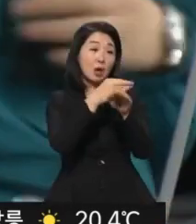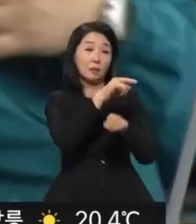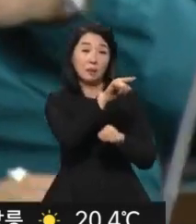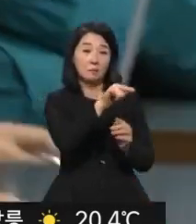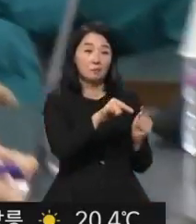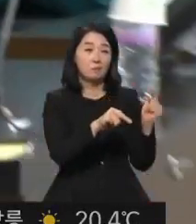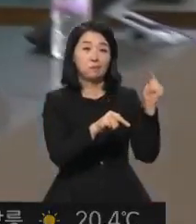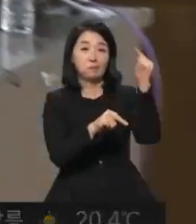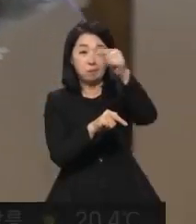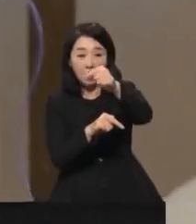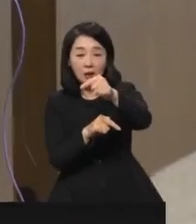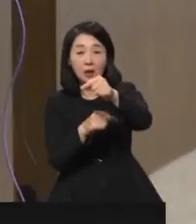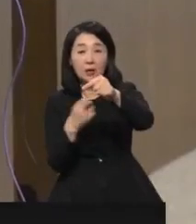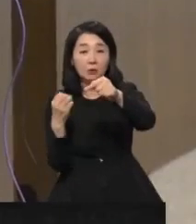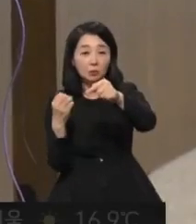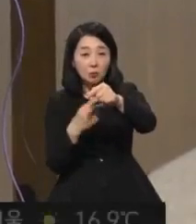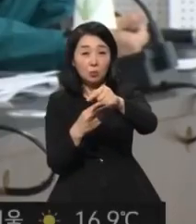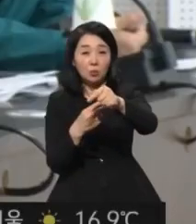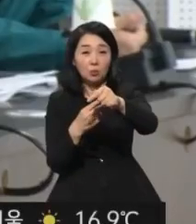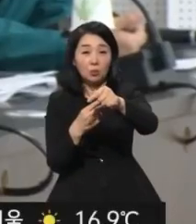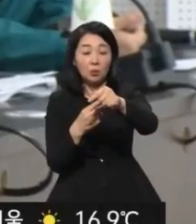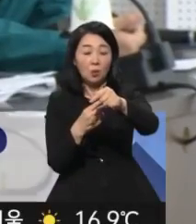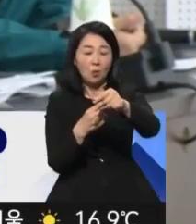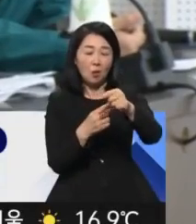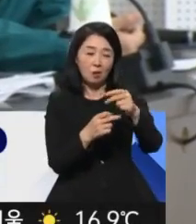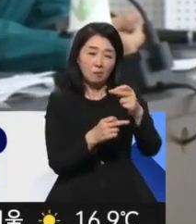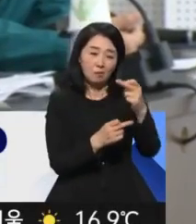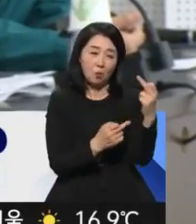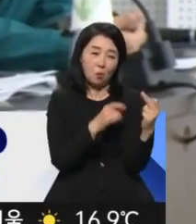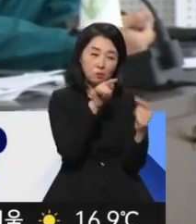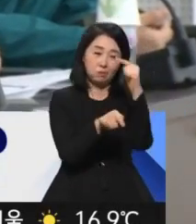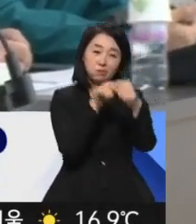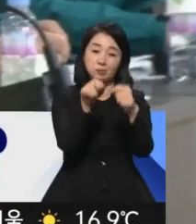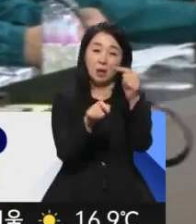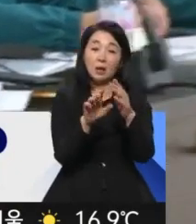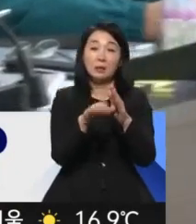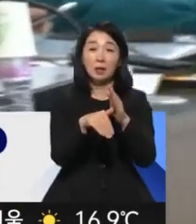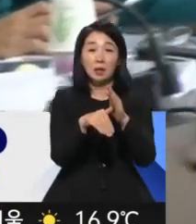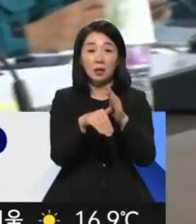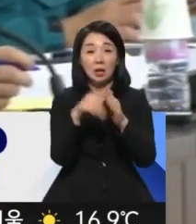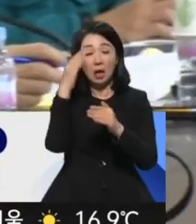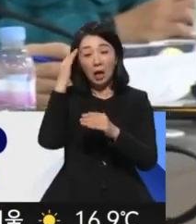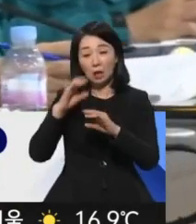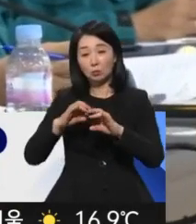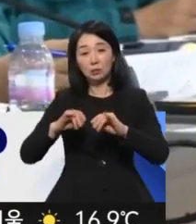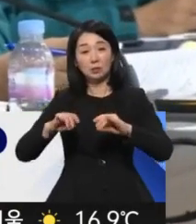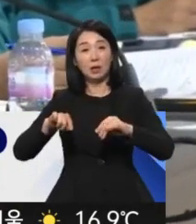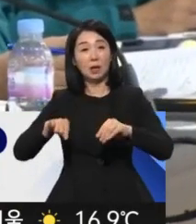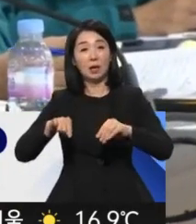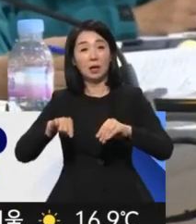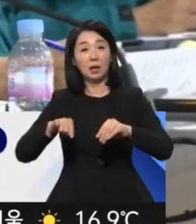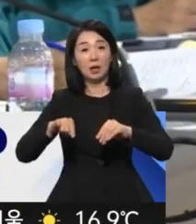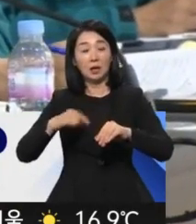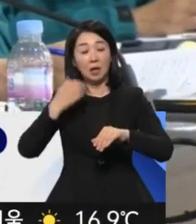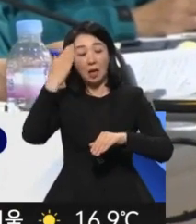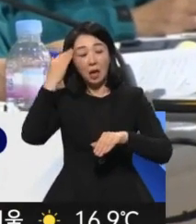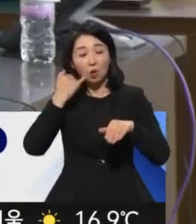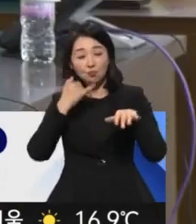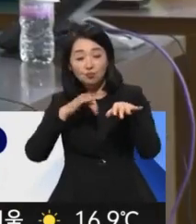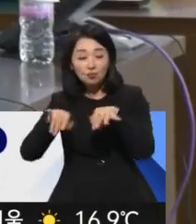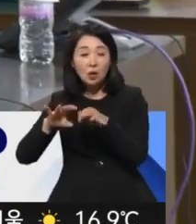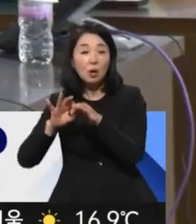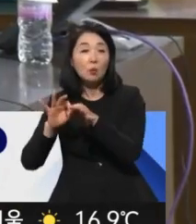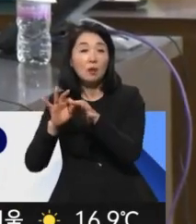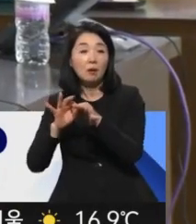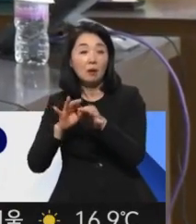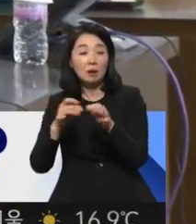북한의 미사일 발사나 지금 그 포사격도 우리 육지랄지 또는 우리 해변과 직결된